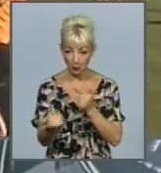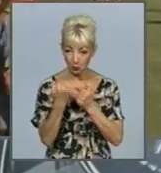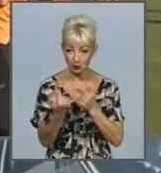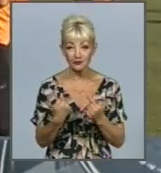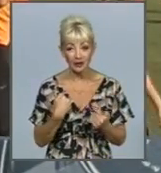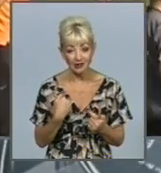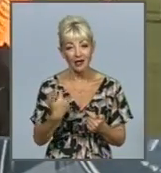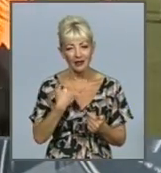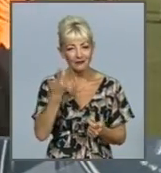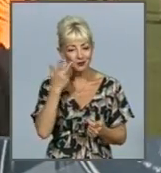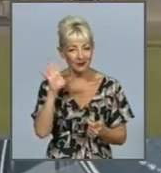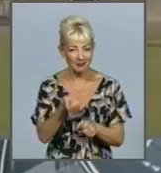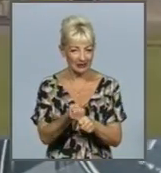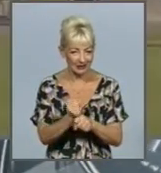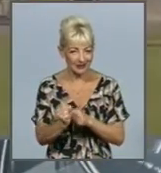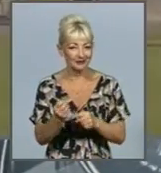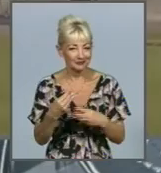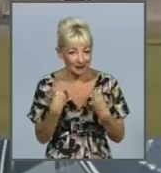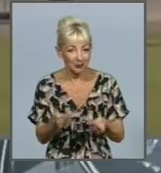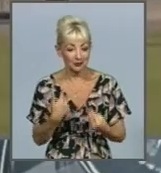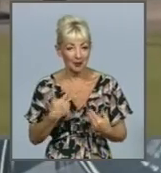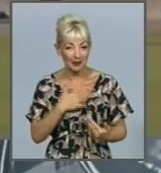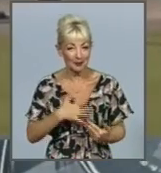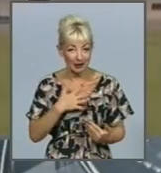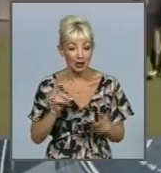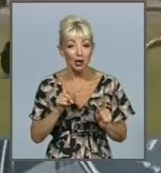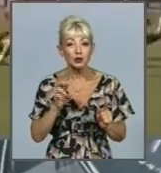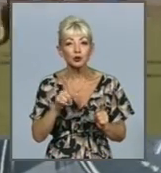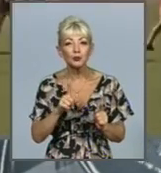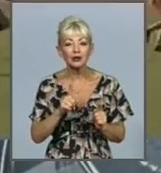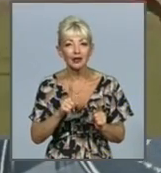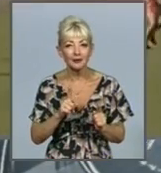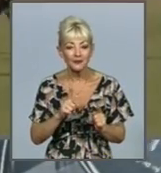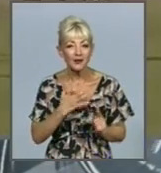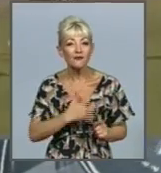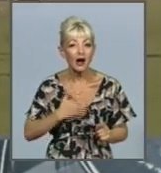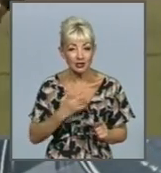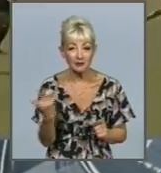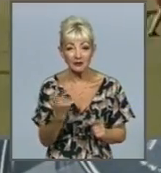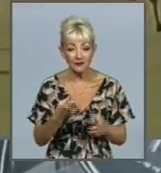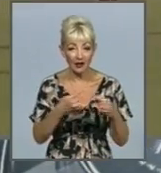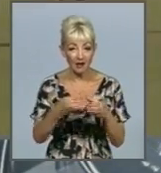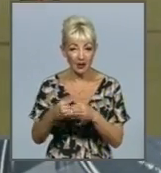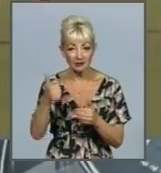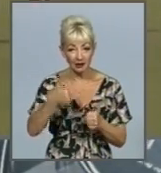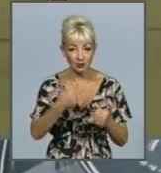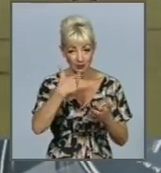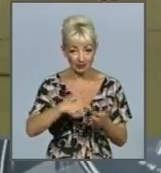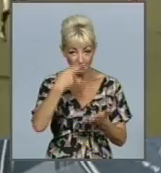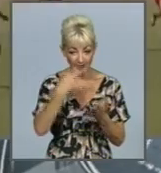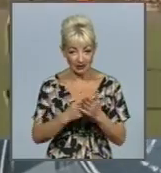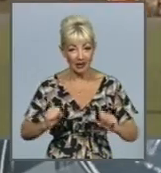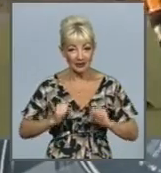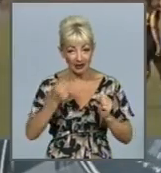время доставляют неприятности. Даже не знаю, что стало переломным, просто обе команды хорошо себя проявили, стремились